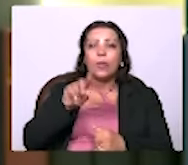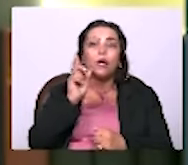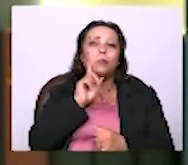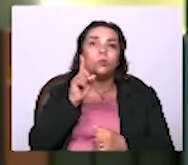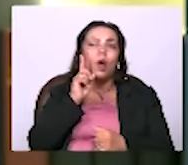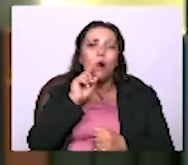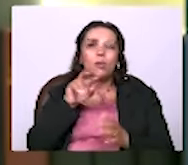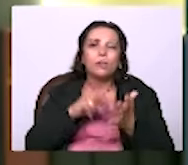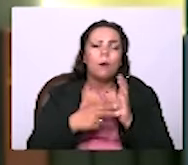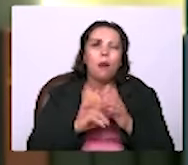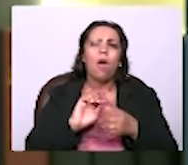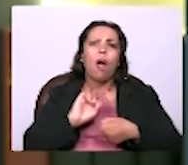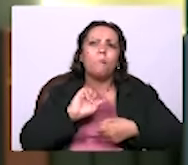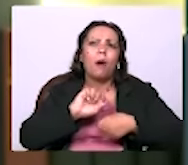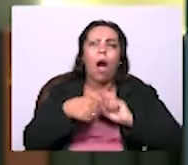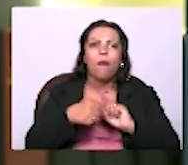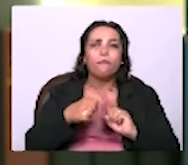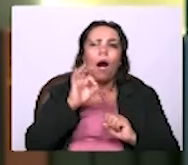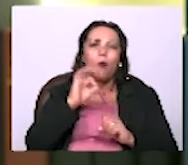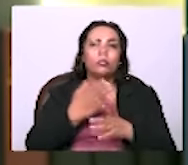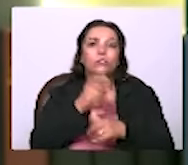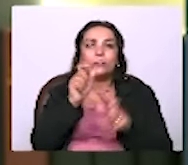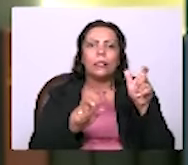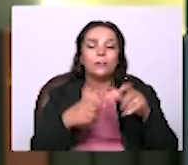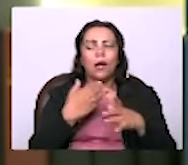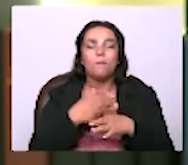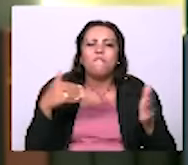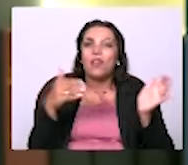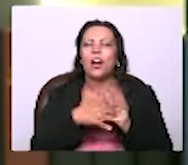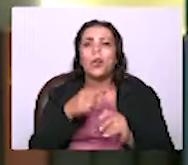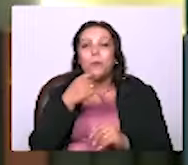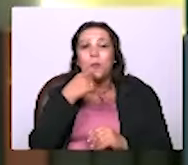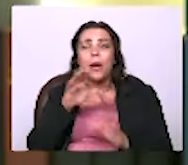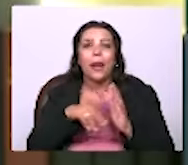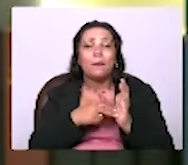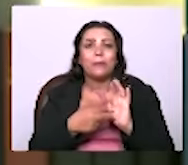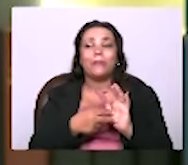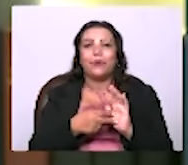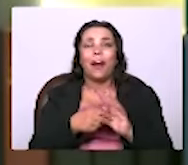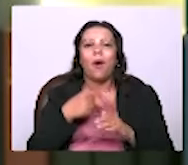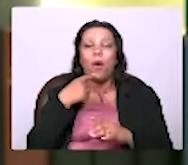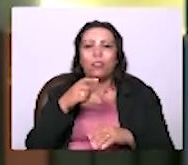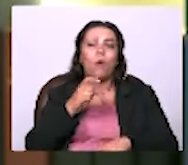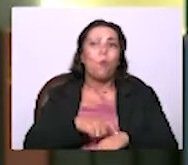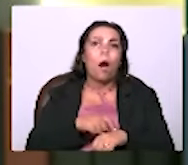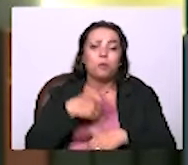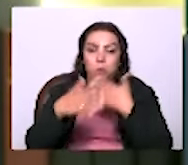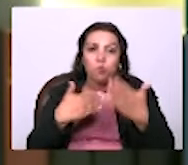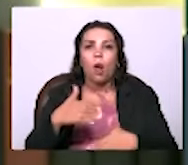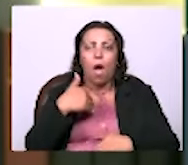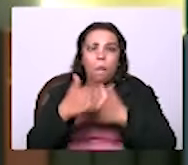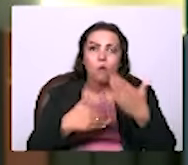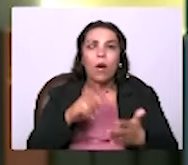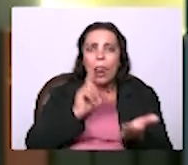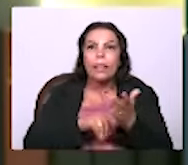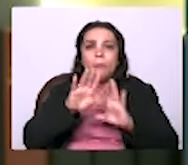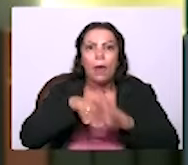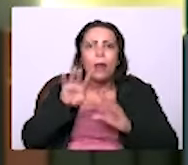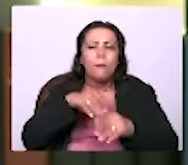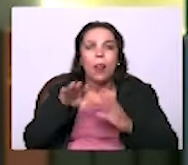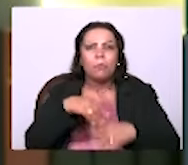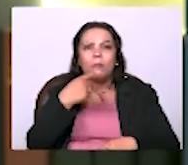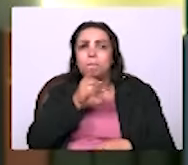نمارس ضغط كبير جدا على الناس دي لان هو في الاخر يعني مش عايز احطه تحت ضغط الوقت ولازم ولازم ولازم